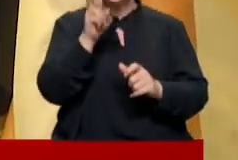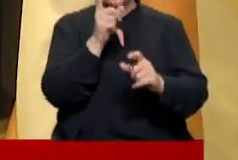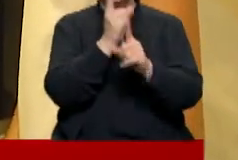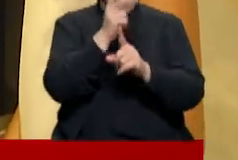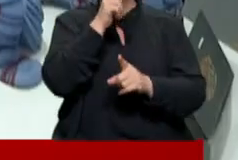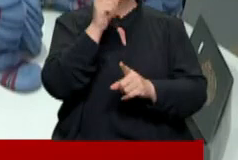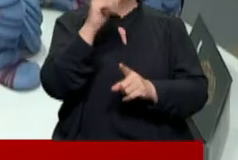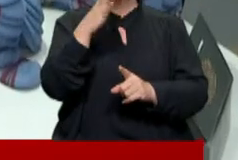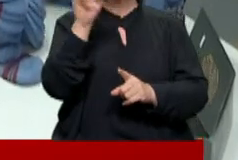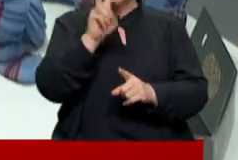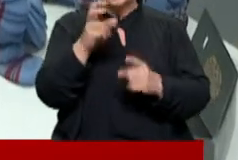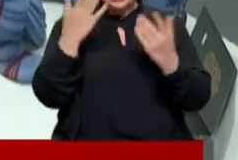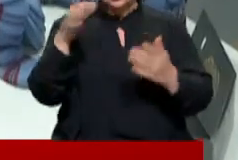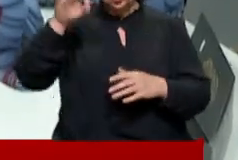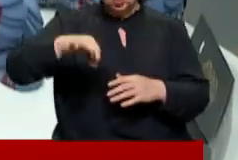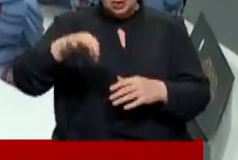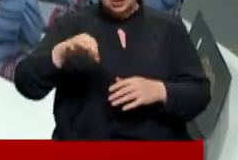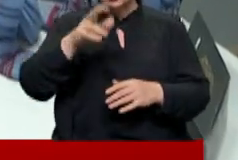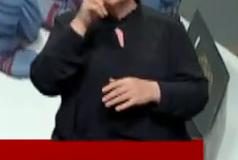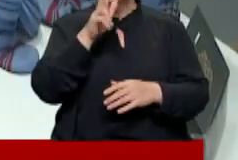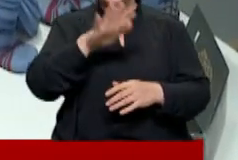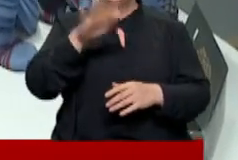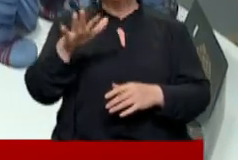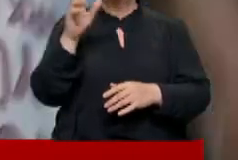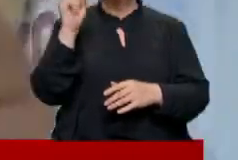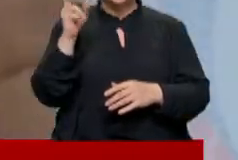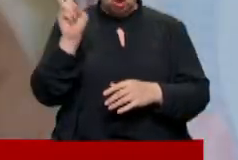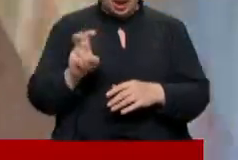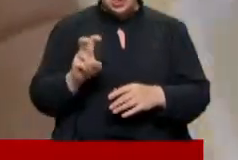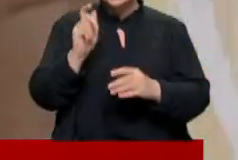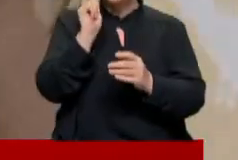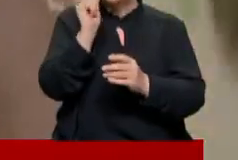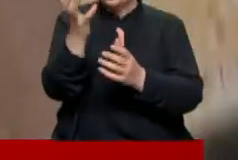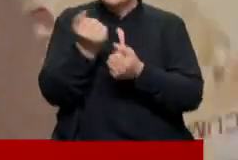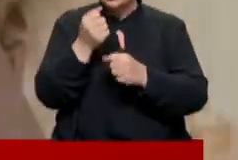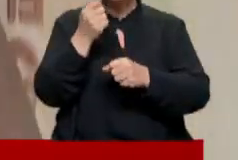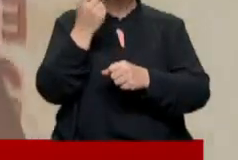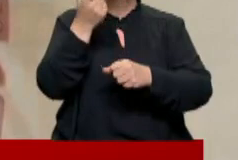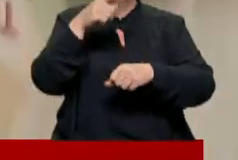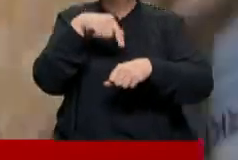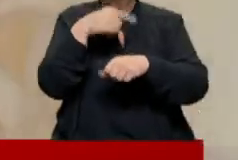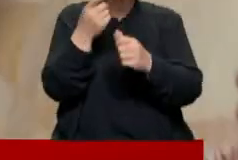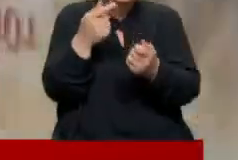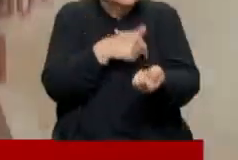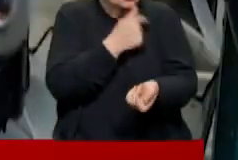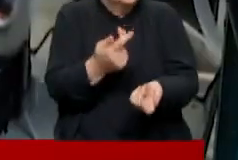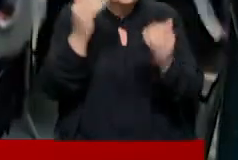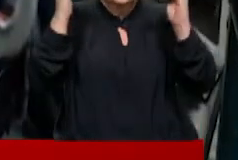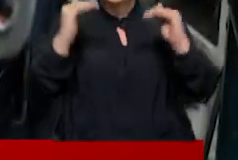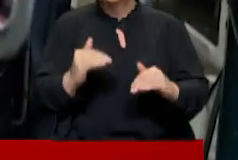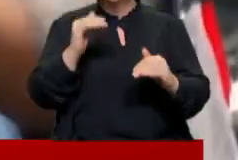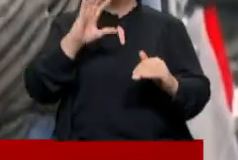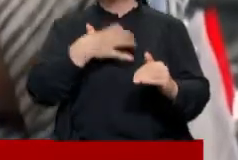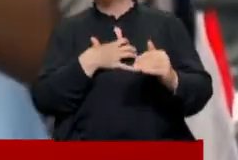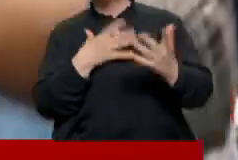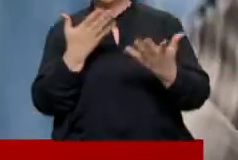karşılığı 395 dolarken şu anda 355 dolar. Yani satın alma güçleri bir şekilde düştüğü için işverenler için daha